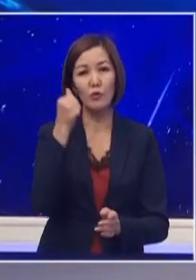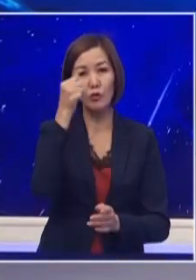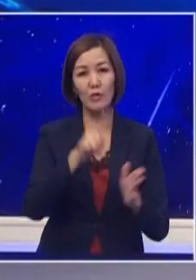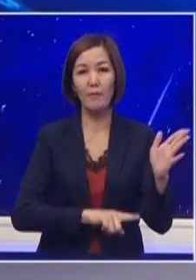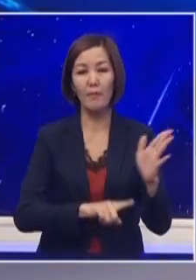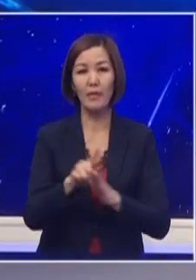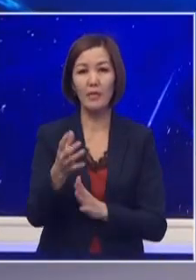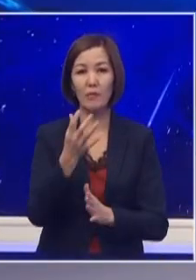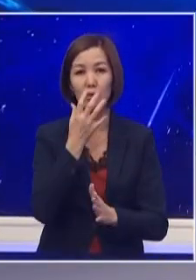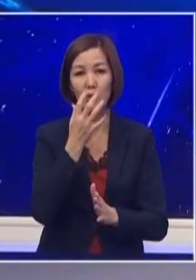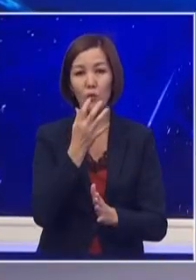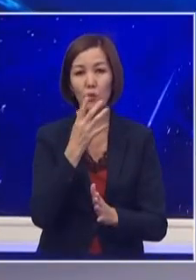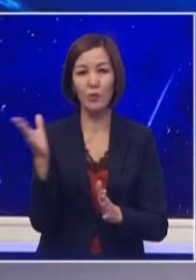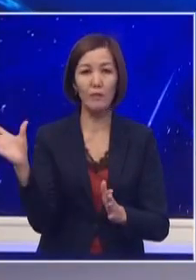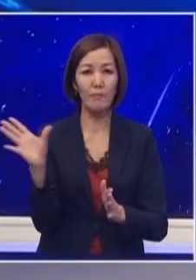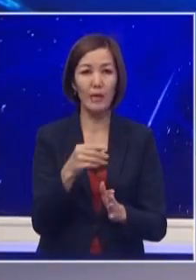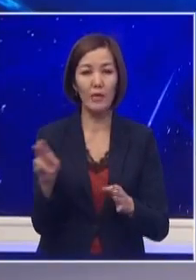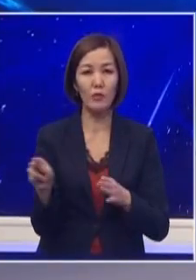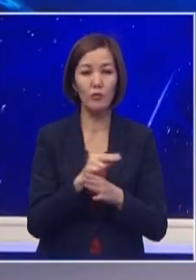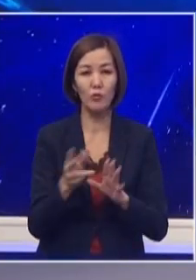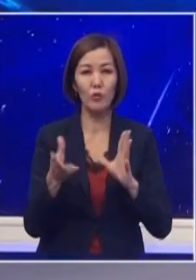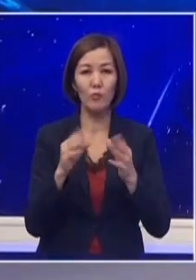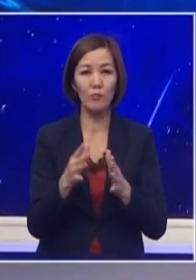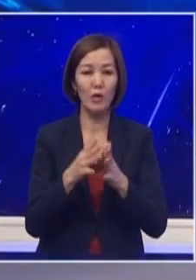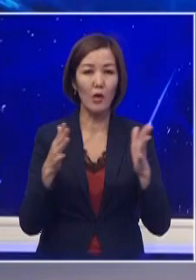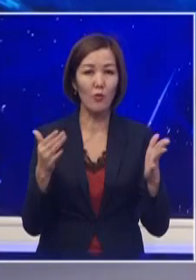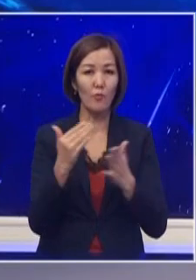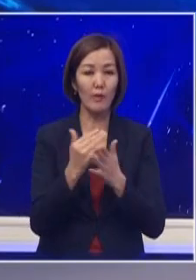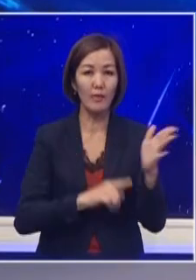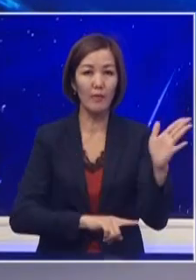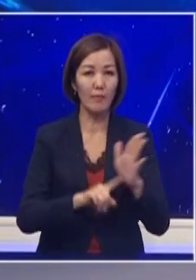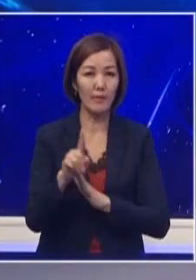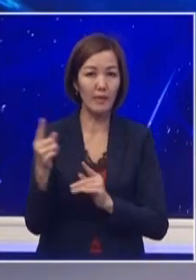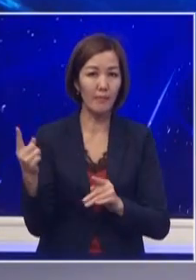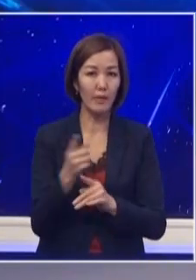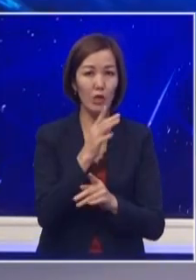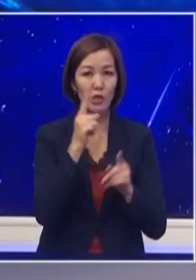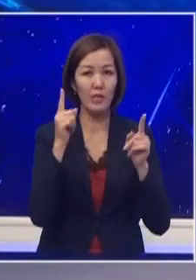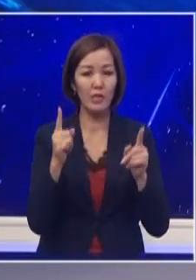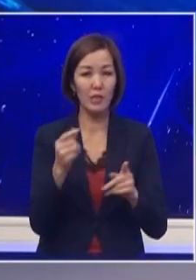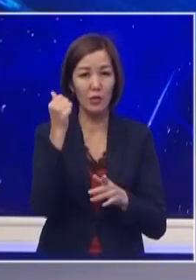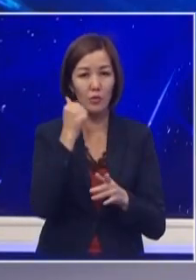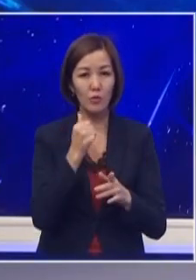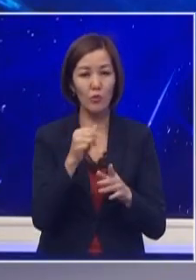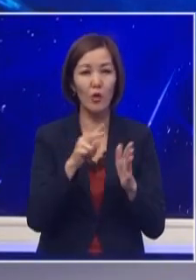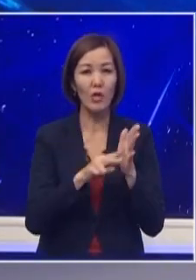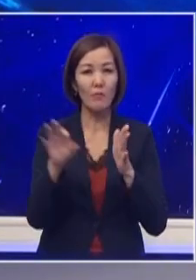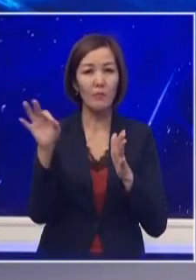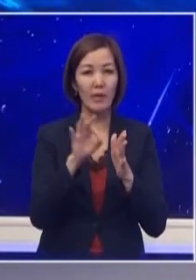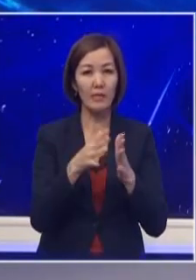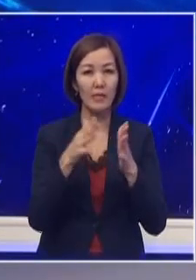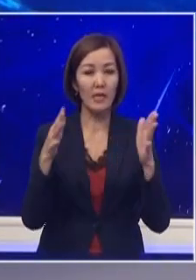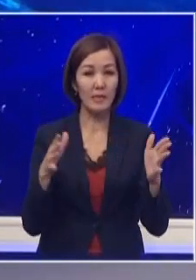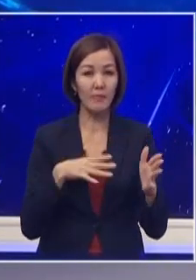2023 жылдан бастап жылу желілерін жөндеу бойынша ауқымды бағдарлама басталады. Бірінші кезекте тозу деңгейі 70%-дан